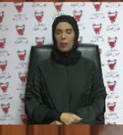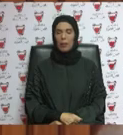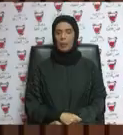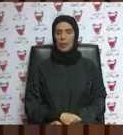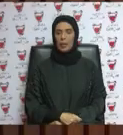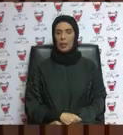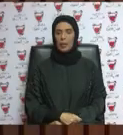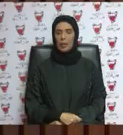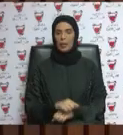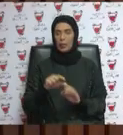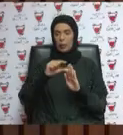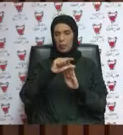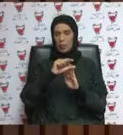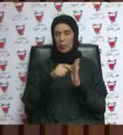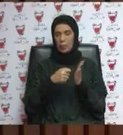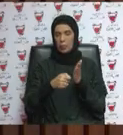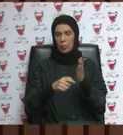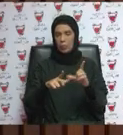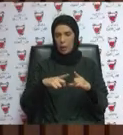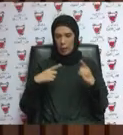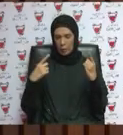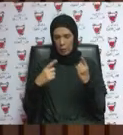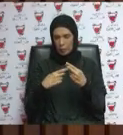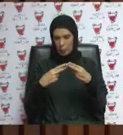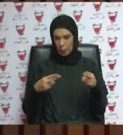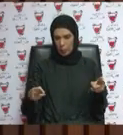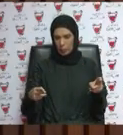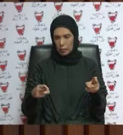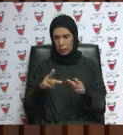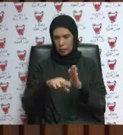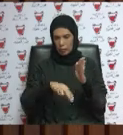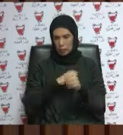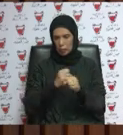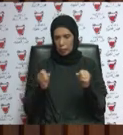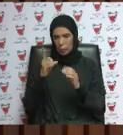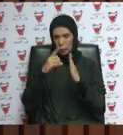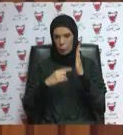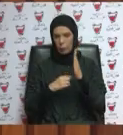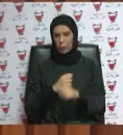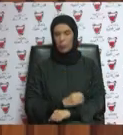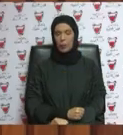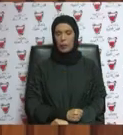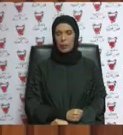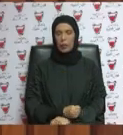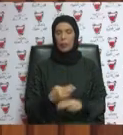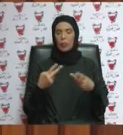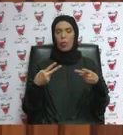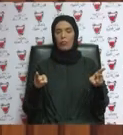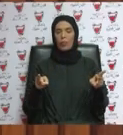اللي بعده. الديباجة توصي اللجنة بالموافقة على نص الديباجة كما ورد في مشروع القانون.